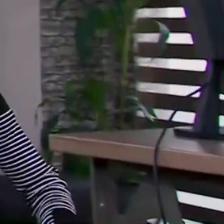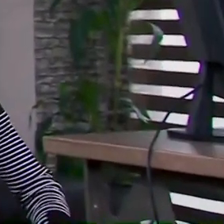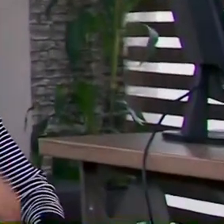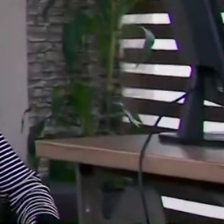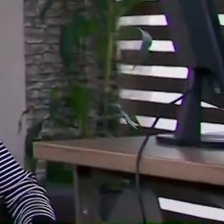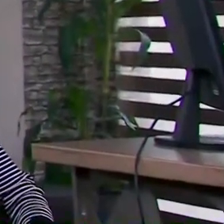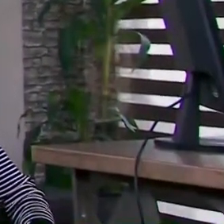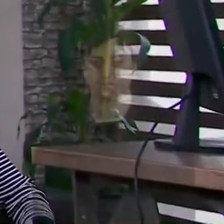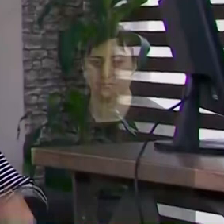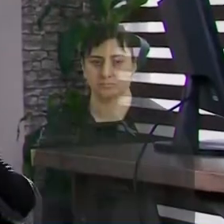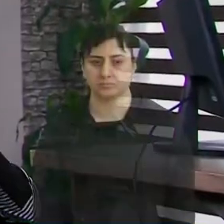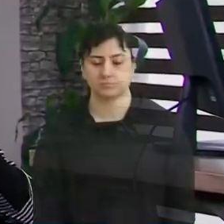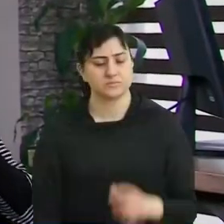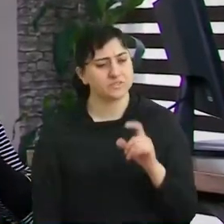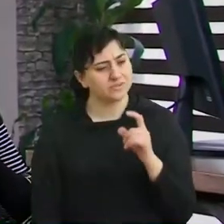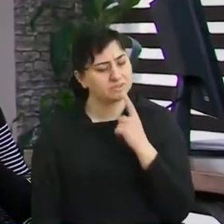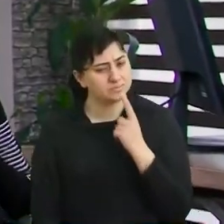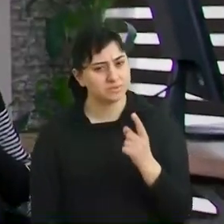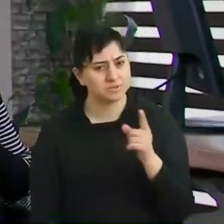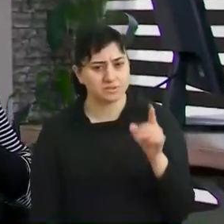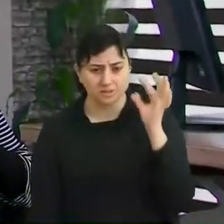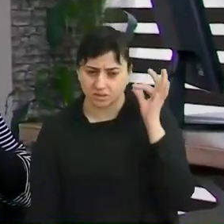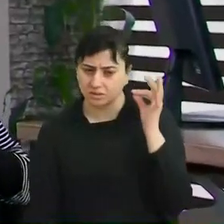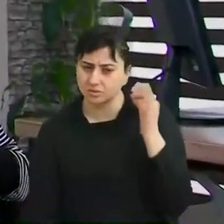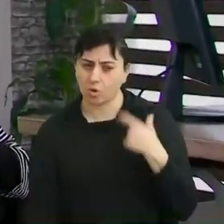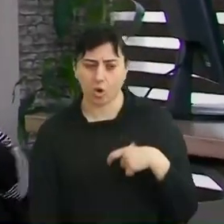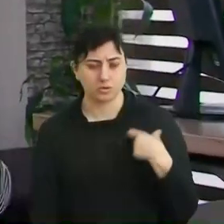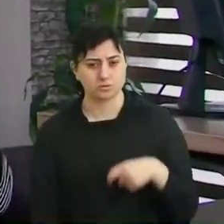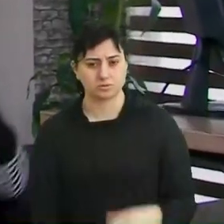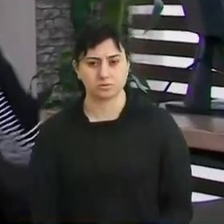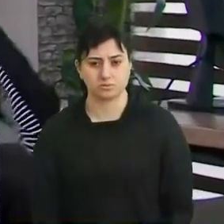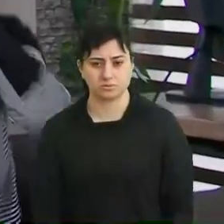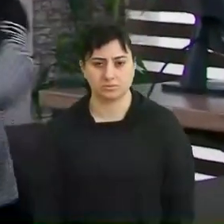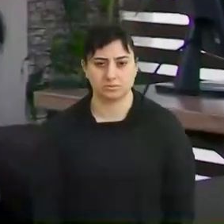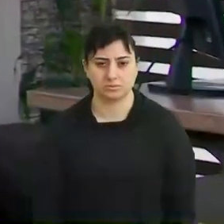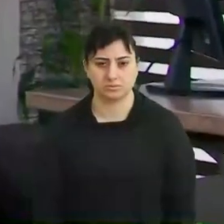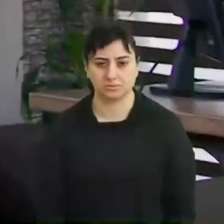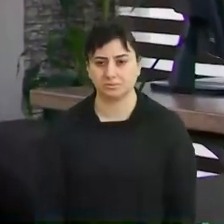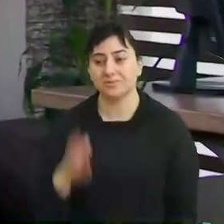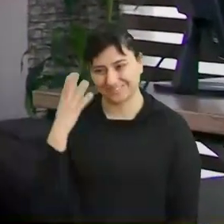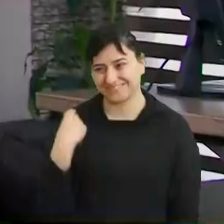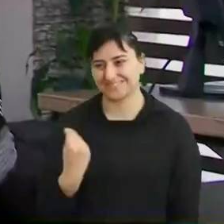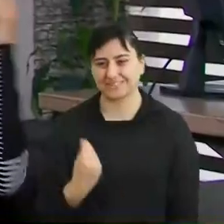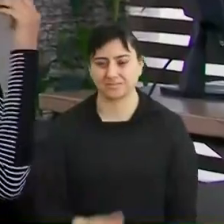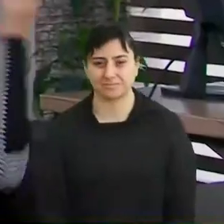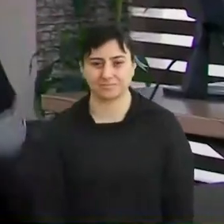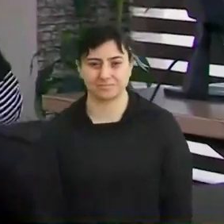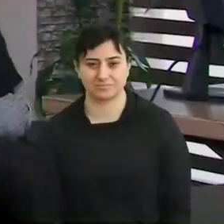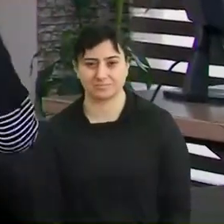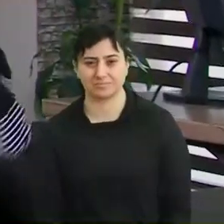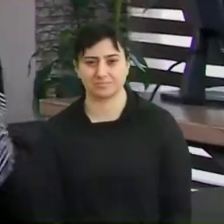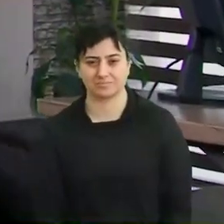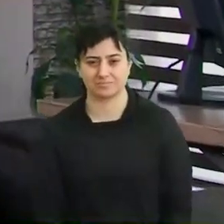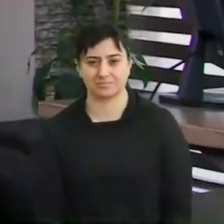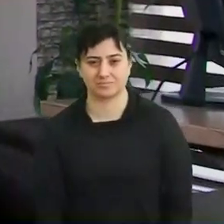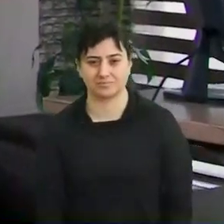Ay bir şey diyeceğim Cavidan. Senin saçların da çok özelmiş hayatım. Okşuyor. Ay çok güzeller değil mi? Aynen öyle